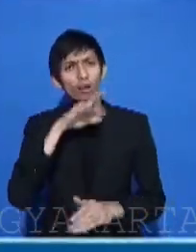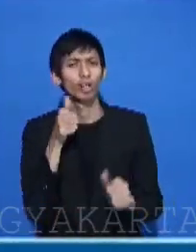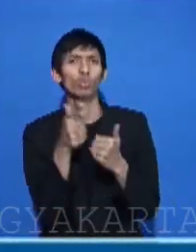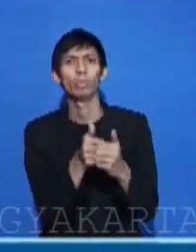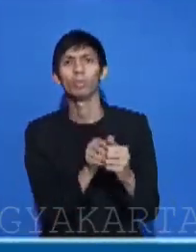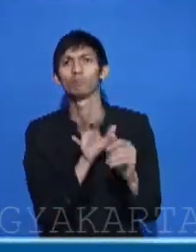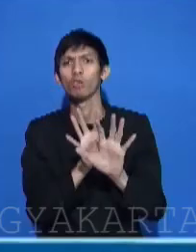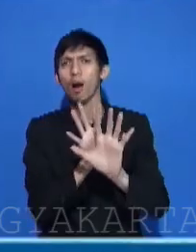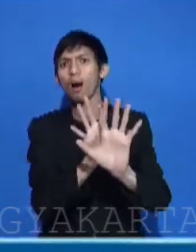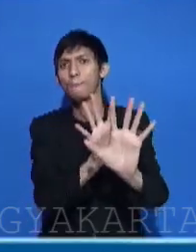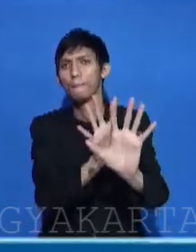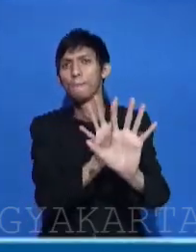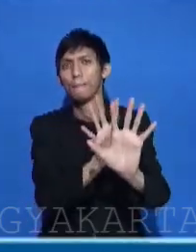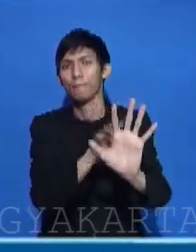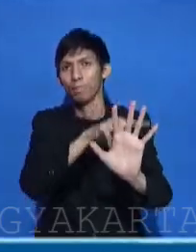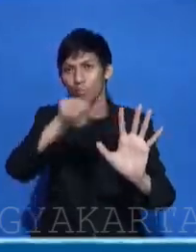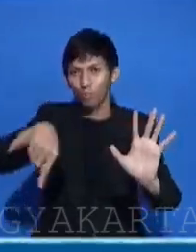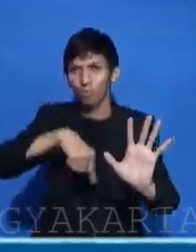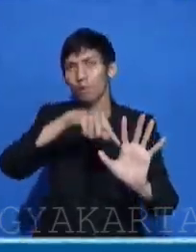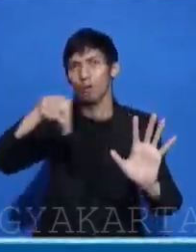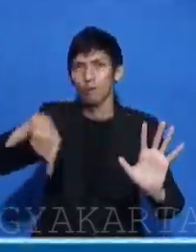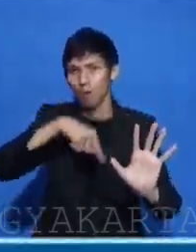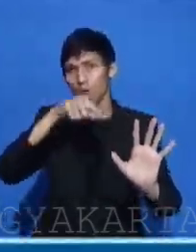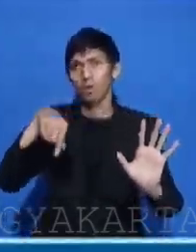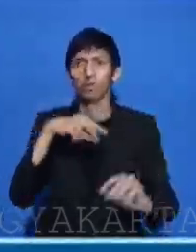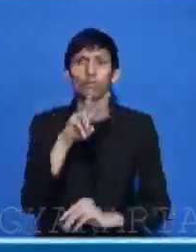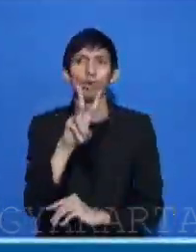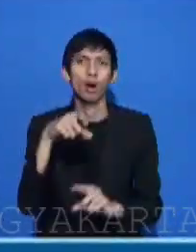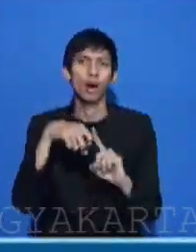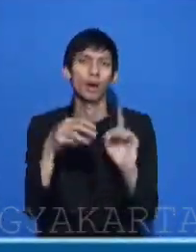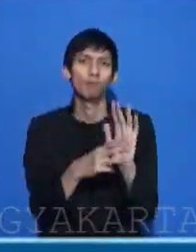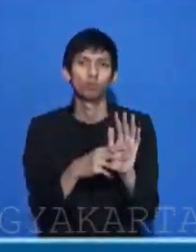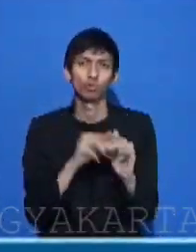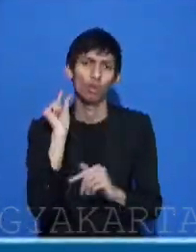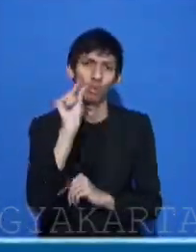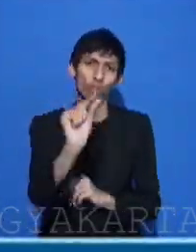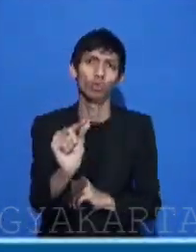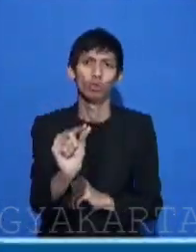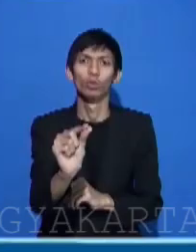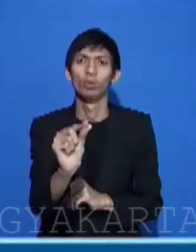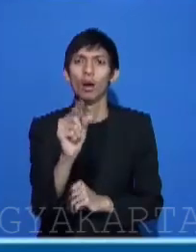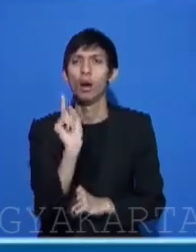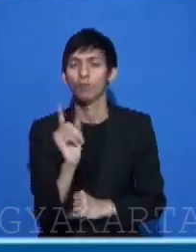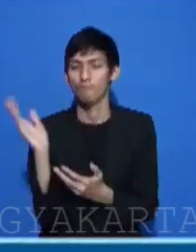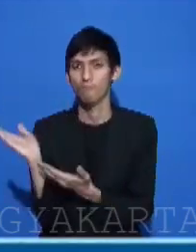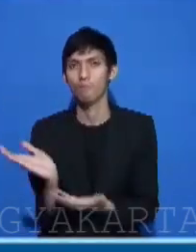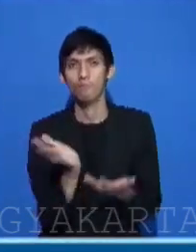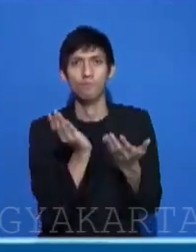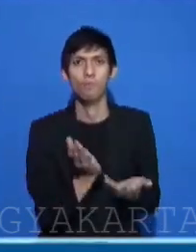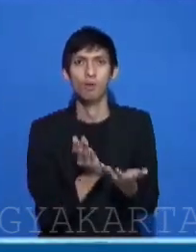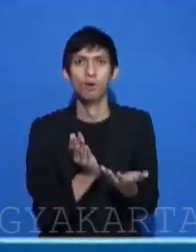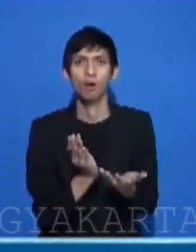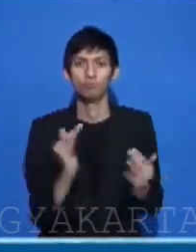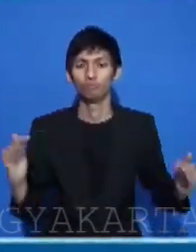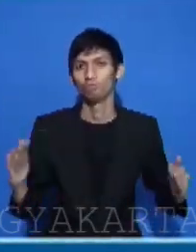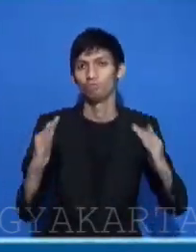ingkang tepiipun utawis 2 kilometer. Ing kirab menika warga ugi mbeta maneka warni ubur rampe lan sesaji, wiwit saking gunungan asil